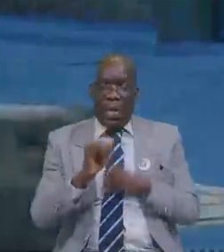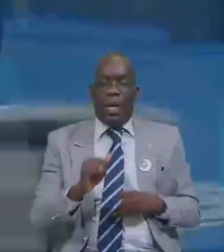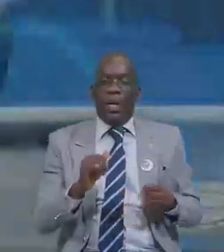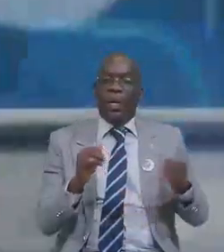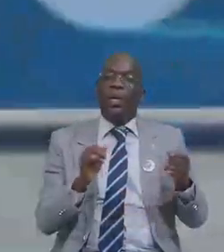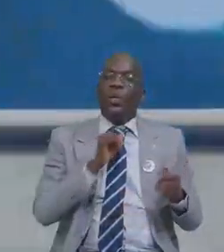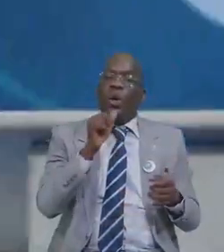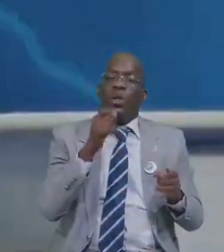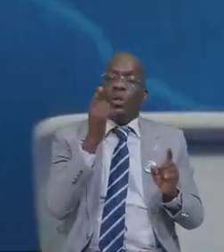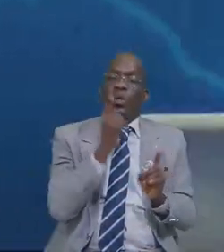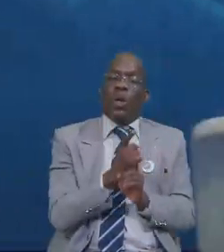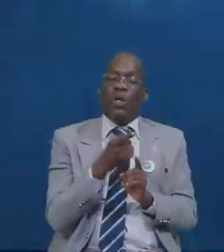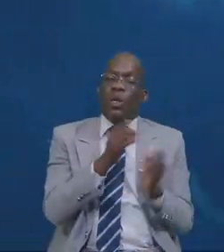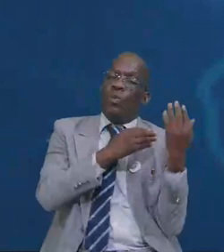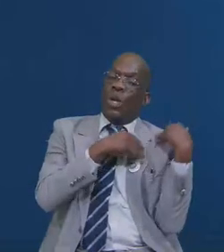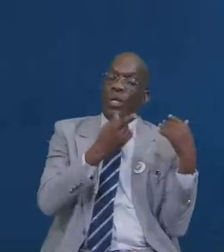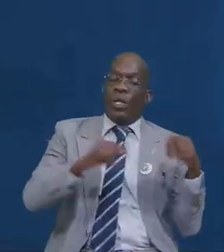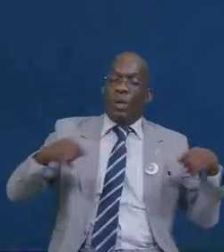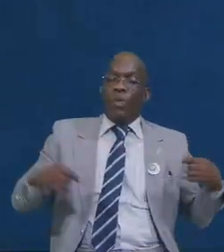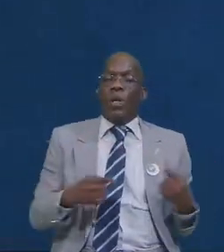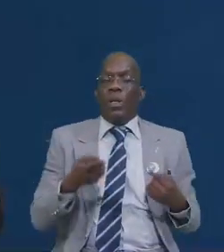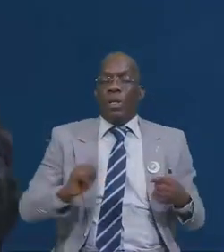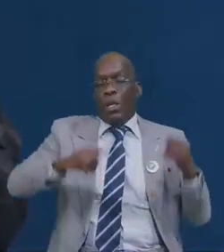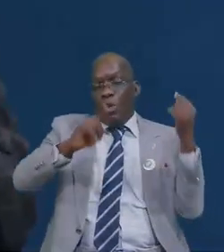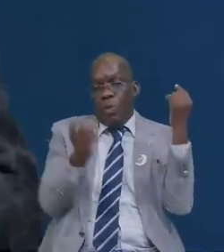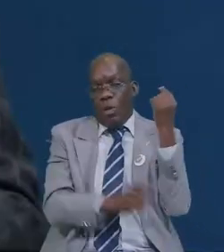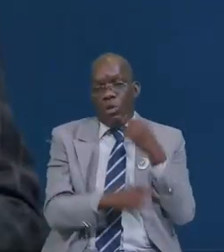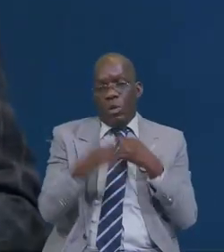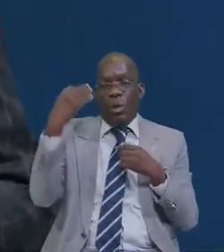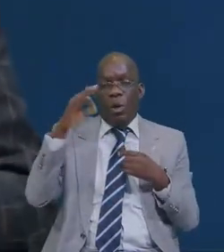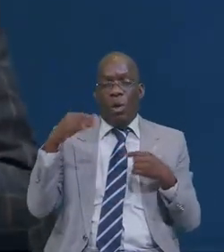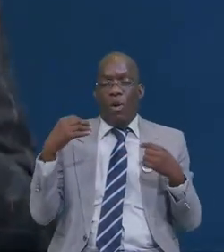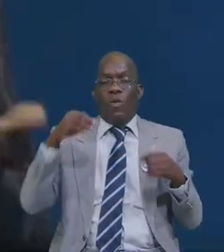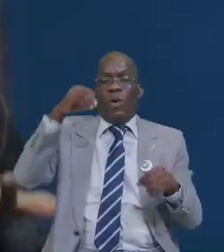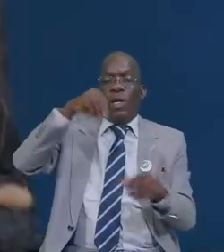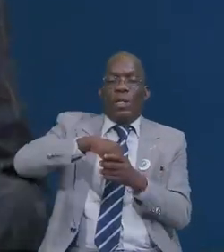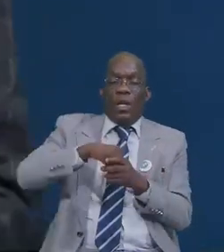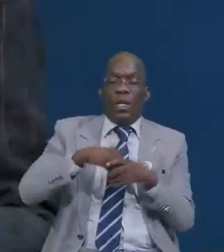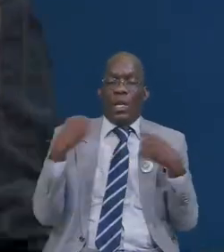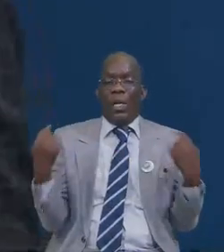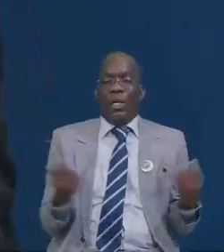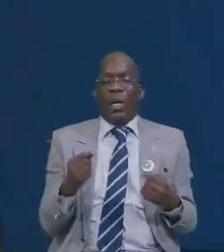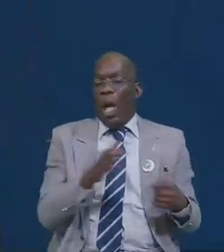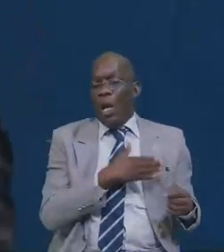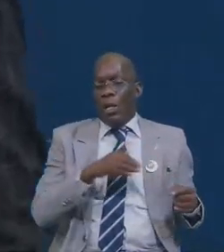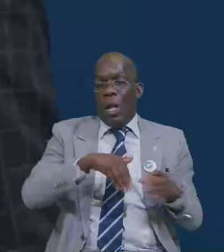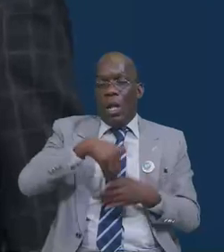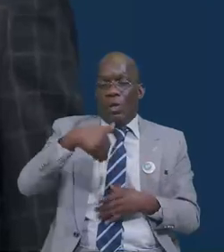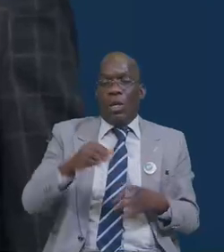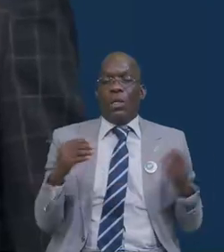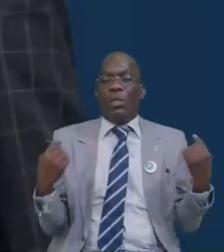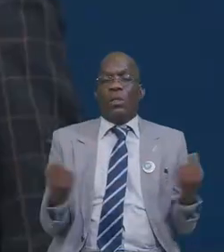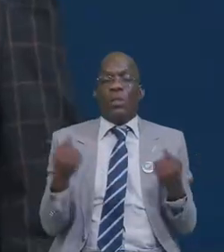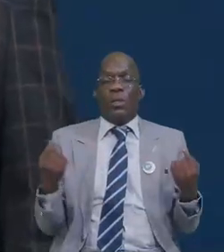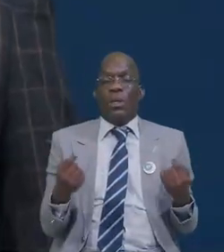l'interprétation n'est pas seulement qu'il a porté la douleur, le châtiment des péchés internes, des péchés